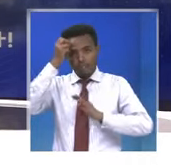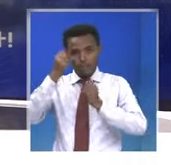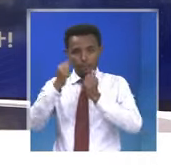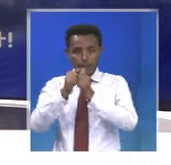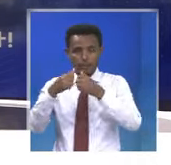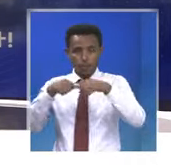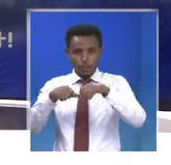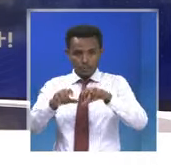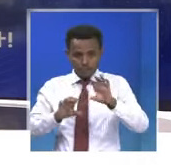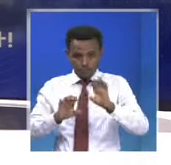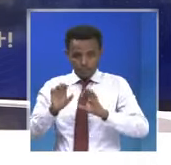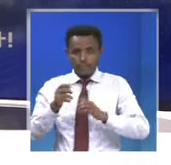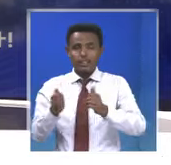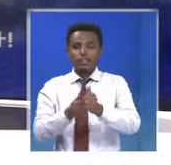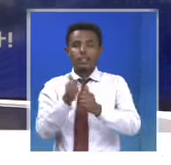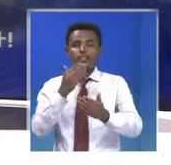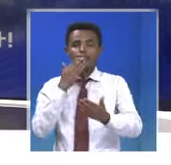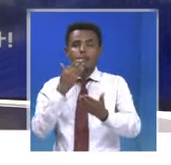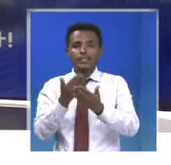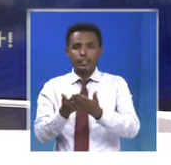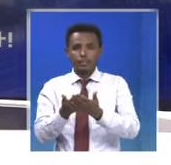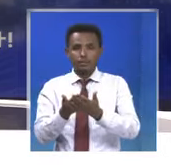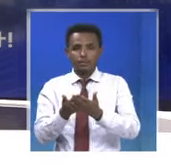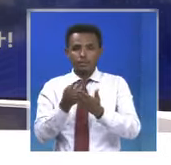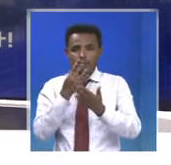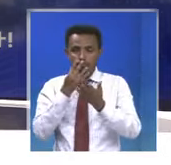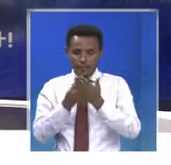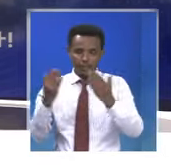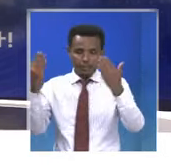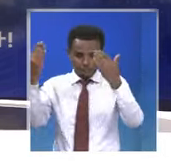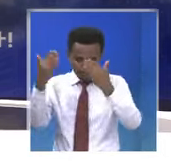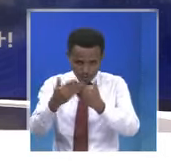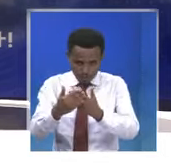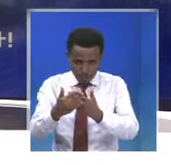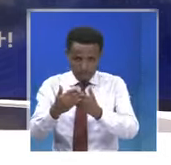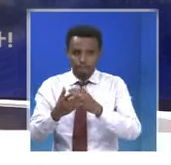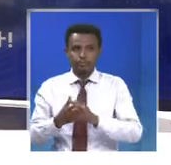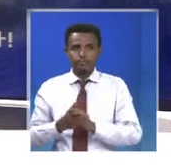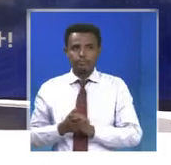ሚካኤል አብረናችሁ ነበርን። ስለተከታተላችሁን እናመሰግናለን። መልካም ምሽት።